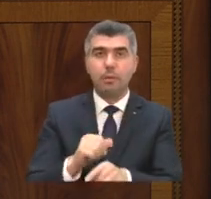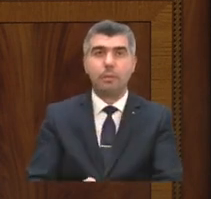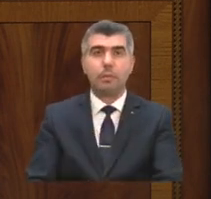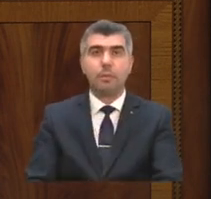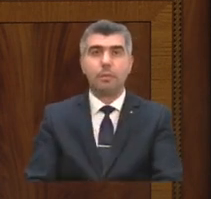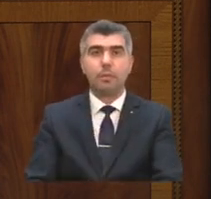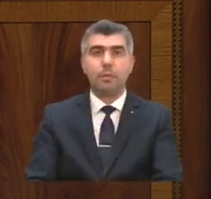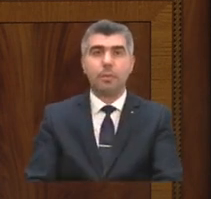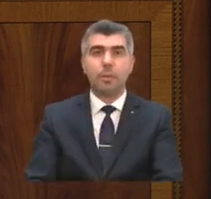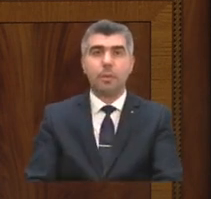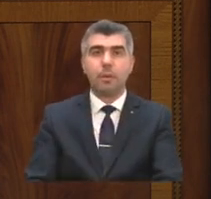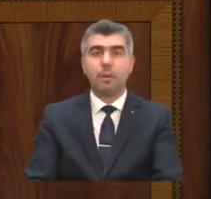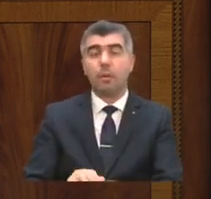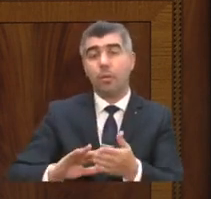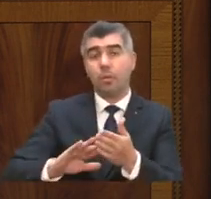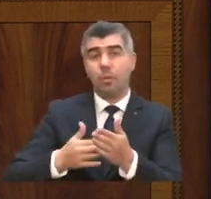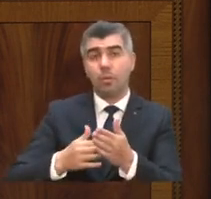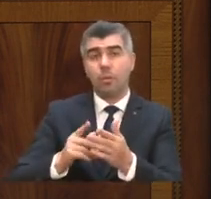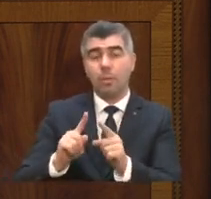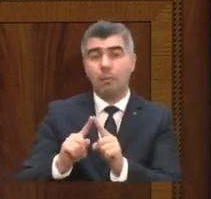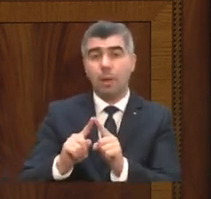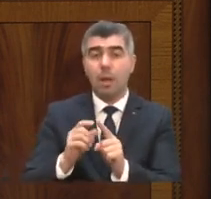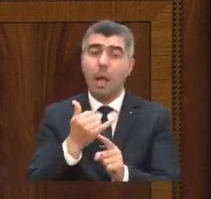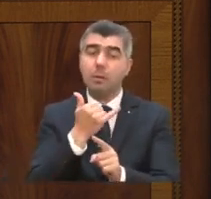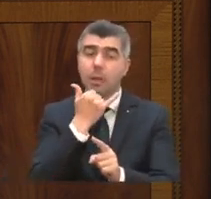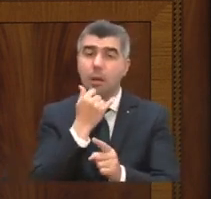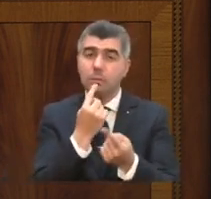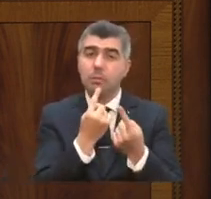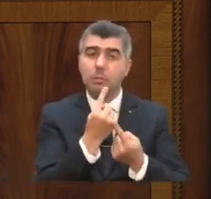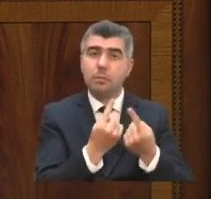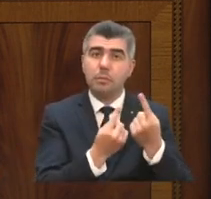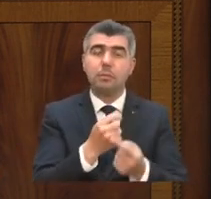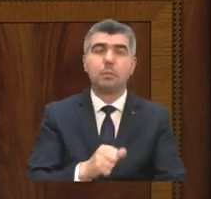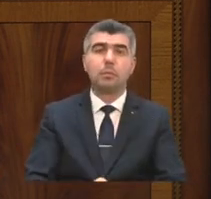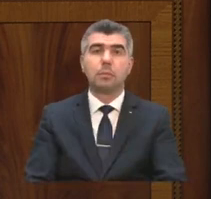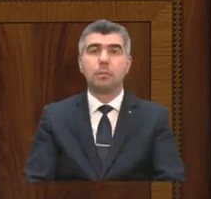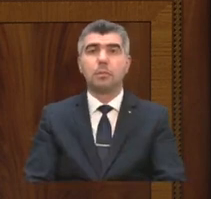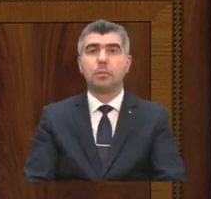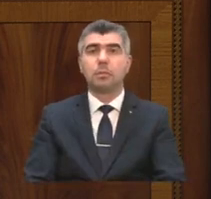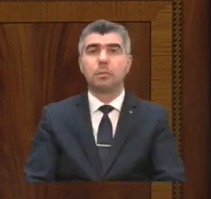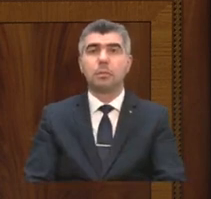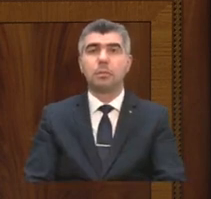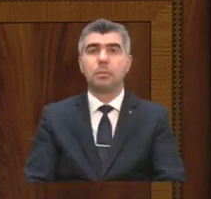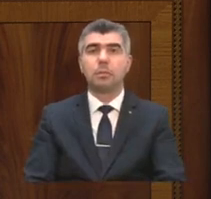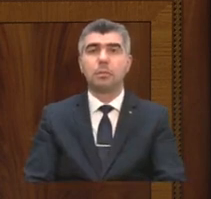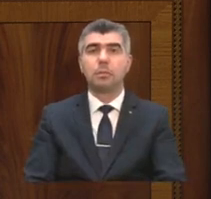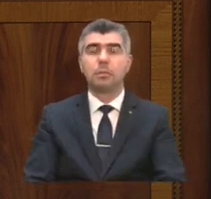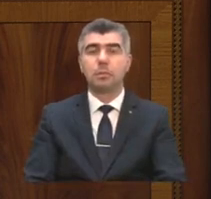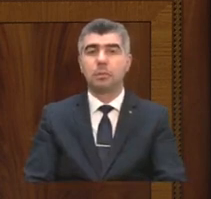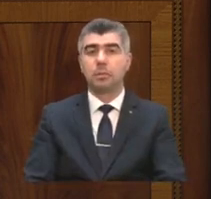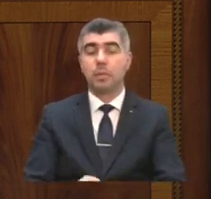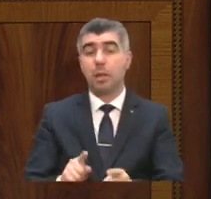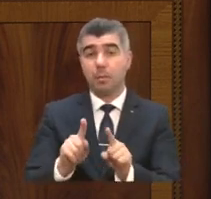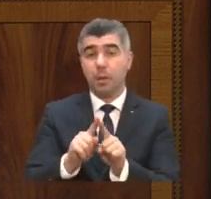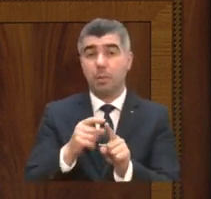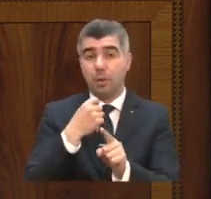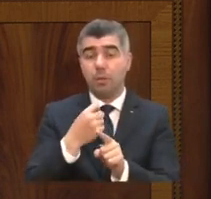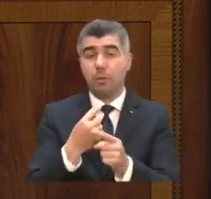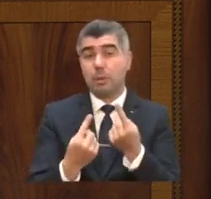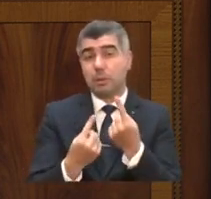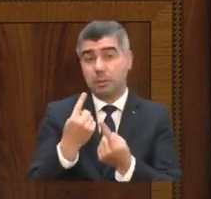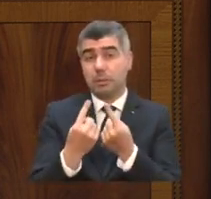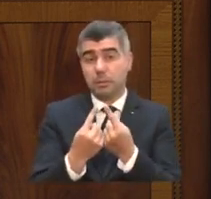الشيء راه كل راه عندكم شي غلط ولا شي خلل ما، ولكن الا هو انتم الهدف